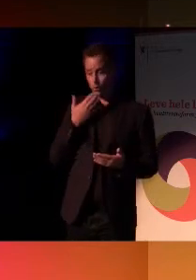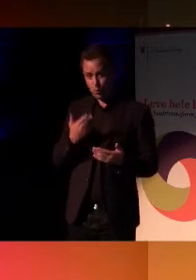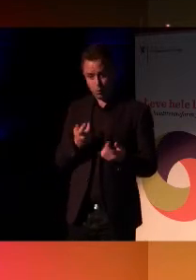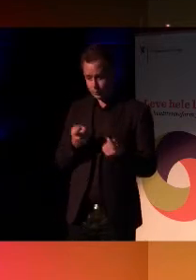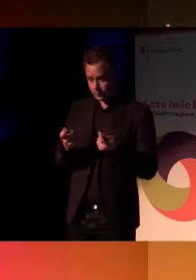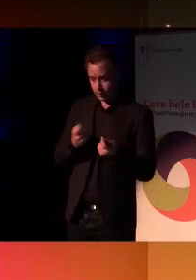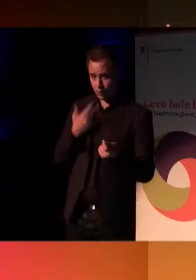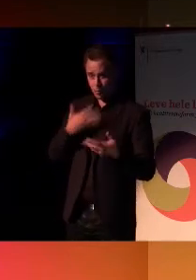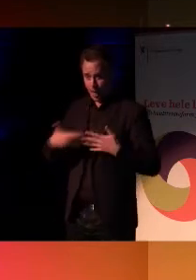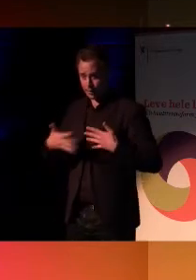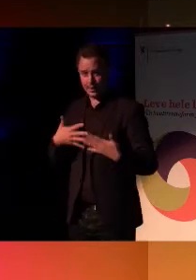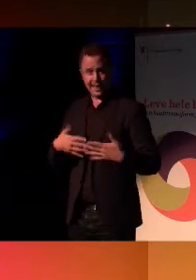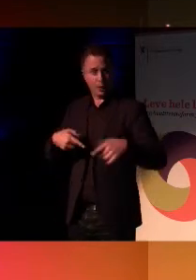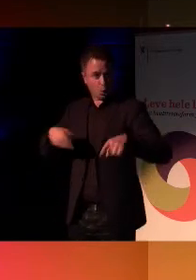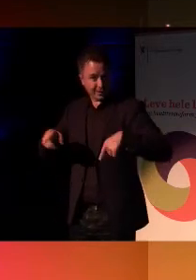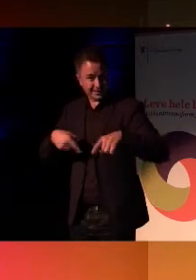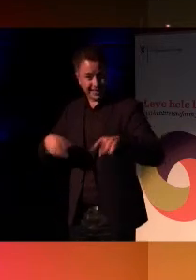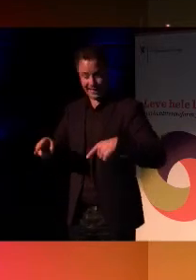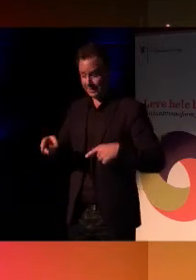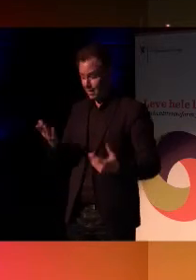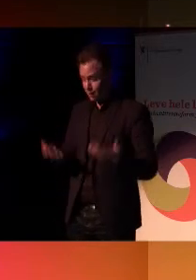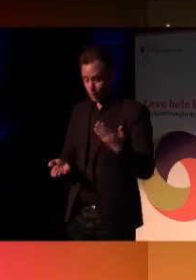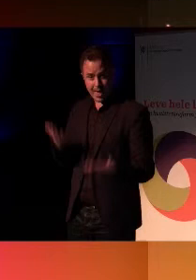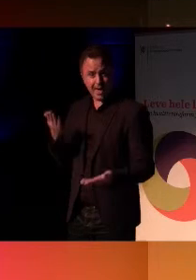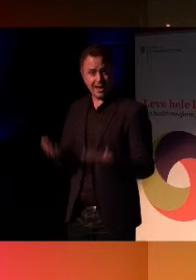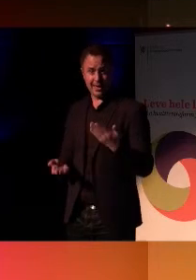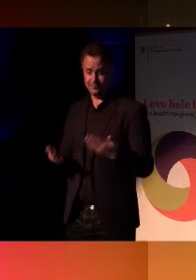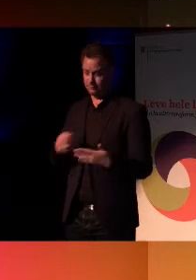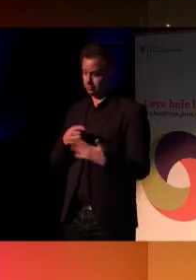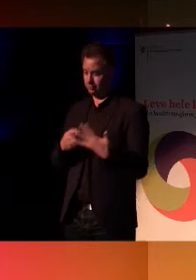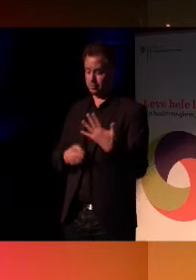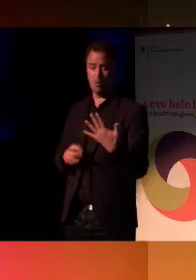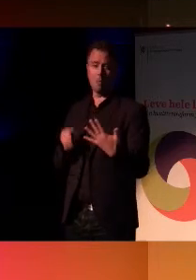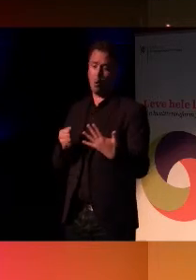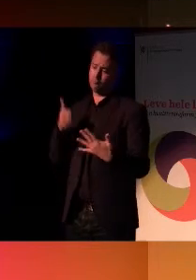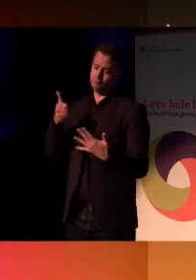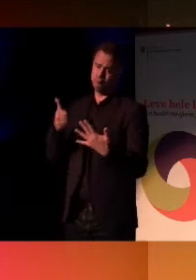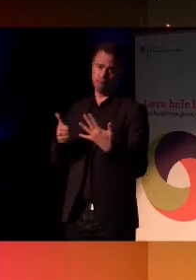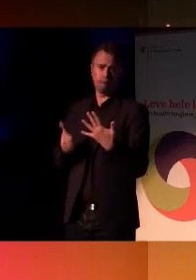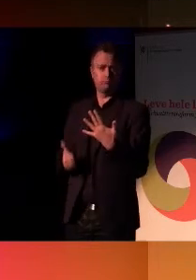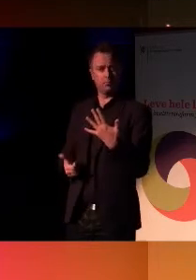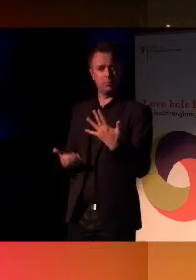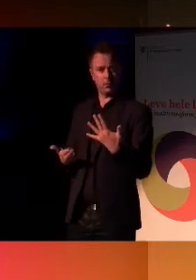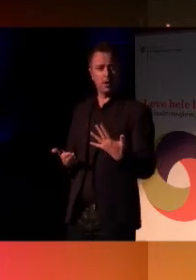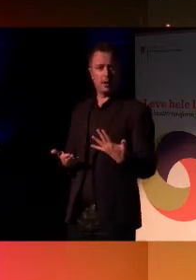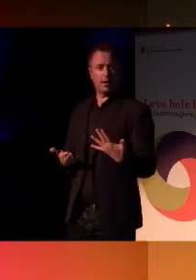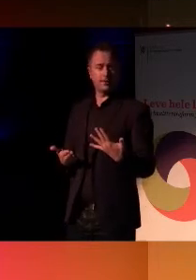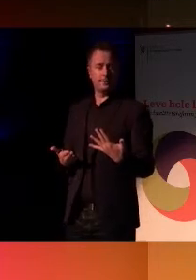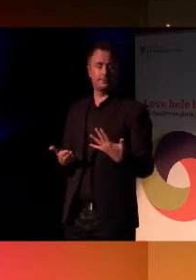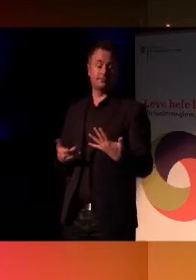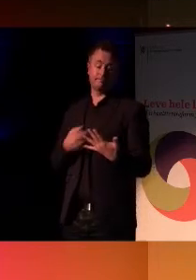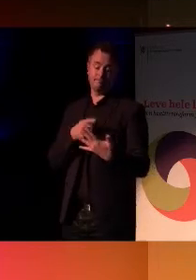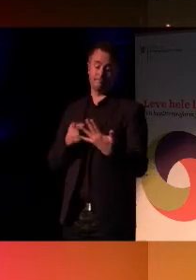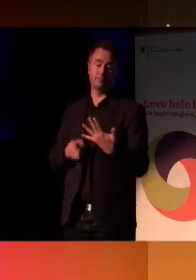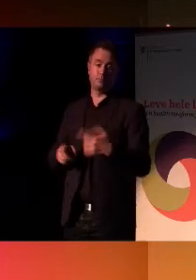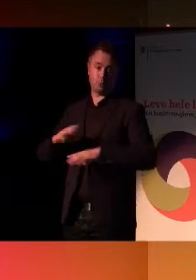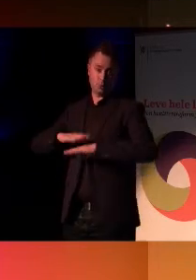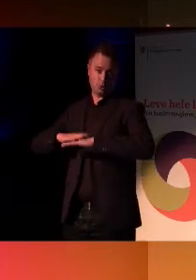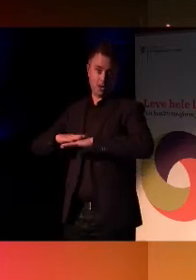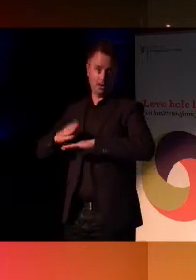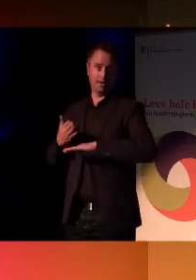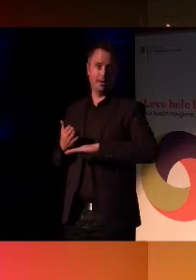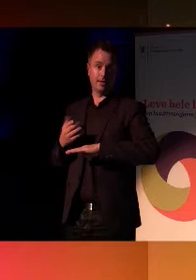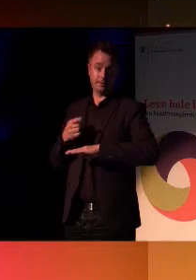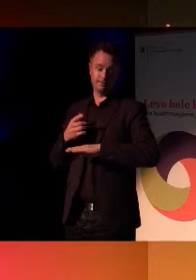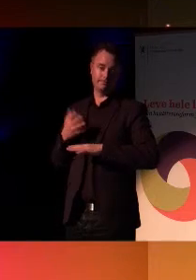behandling, god logistikk, god evaluering, og det var det som var grunnlaget for at vi valgte å gjøre det på denne måten her. Samtidig er det